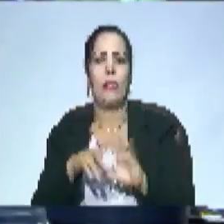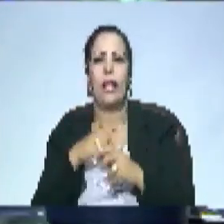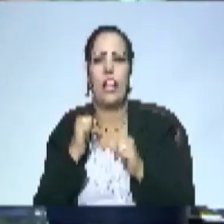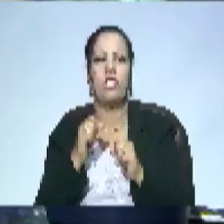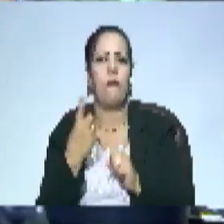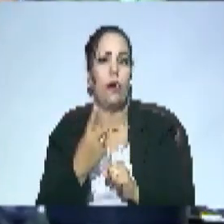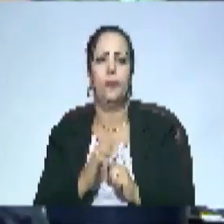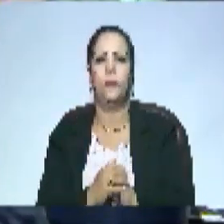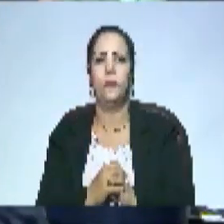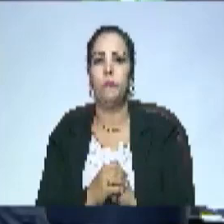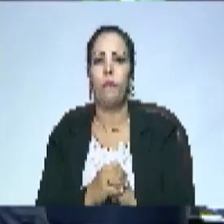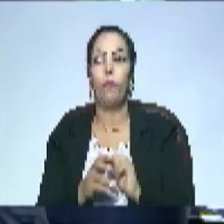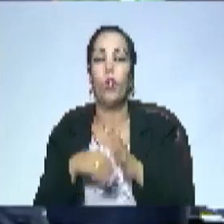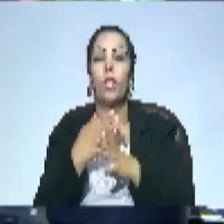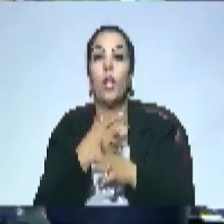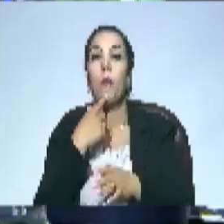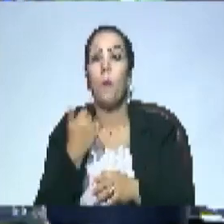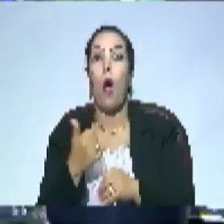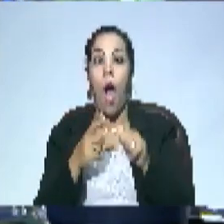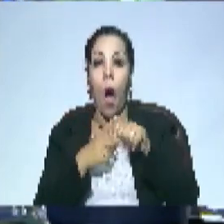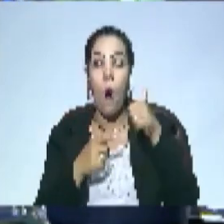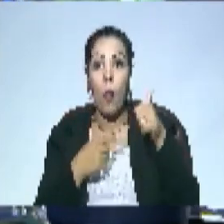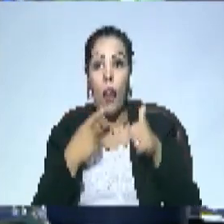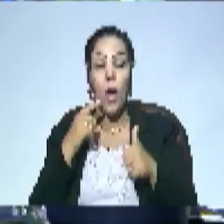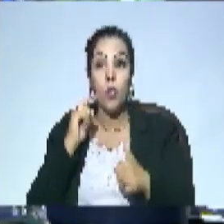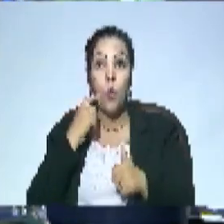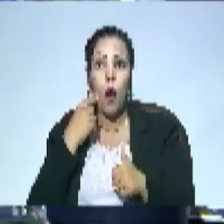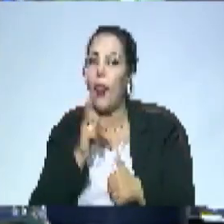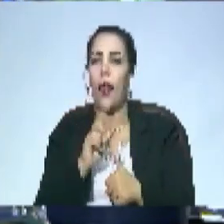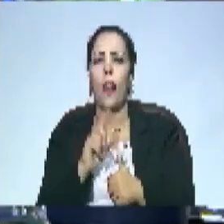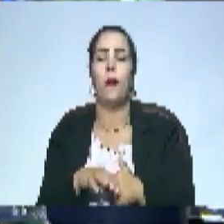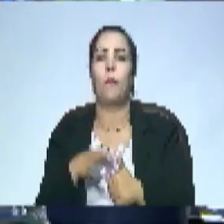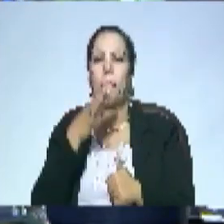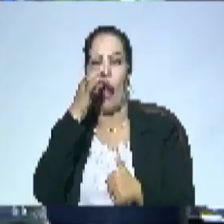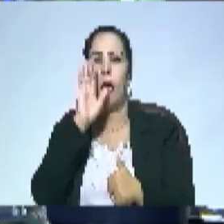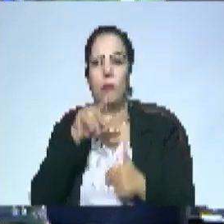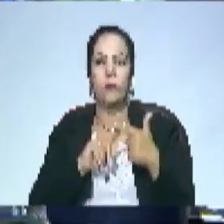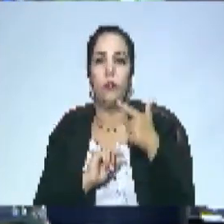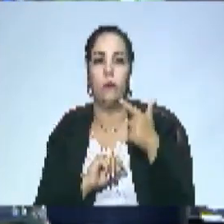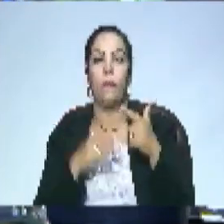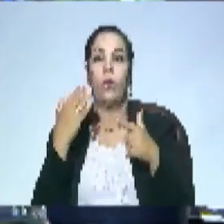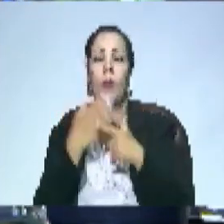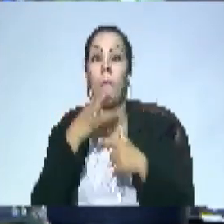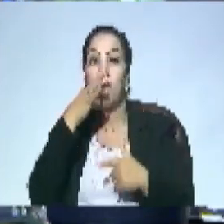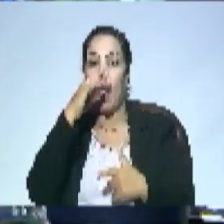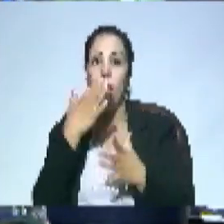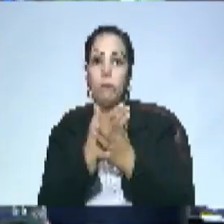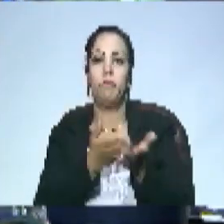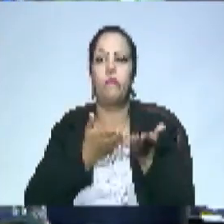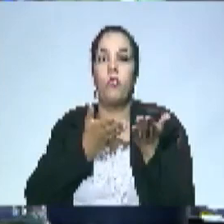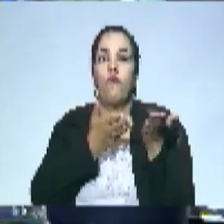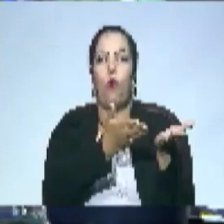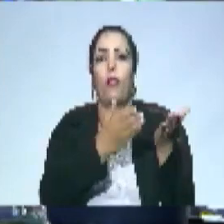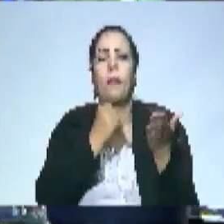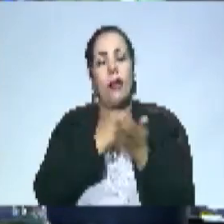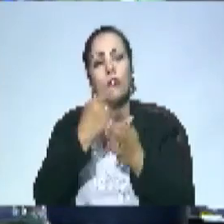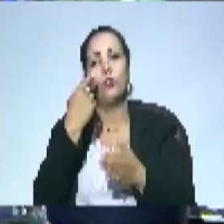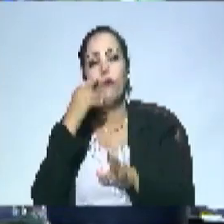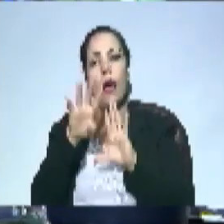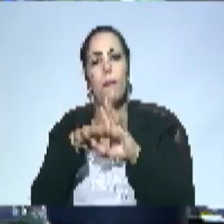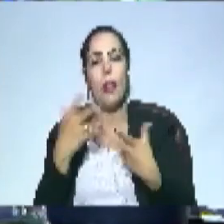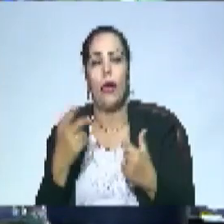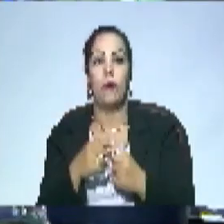ده كده الكانيلوني الحلو يا شيف هتبقى. لا، ده الكانيلوني الحادق عشان هناخده ندخله في الفرن ونشوف القصه هتعمل ازاي.